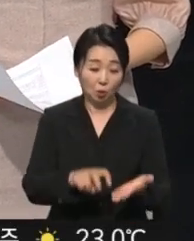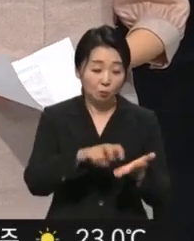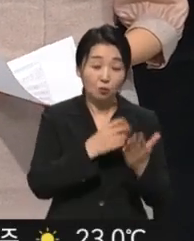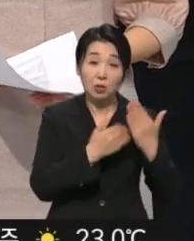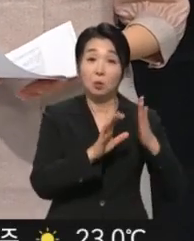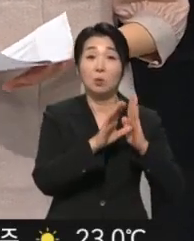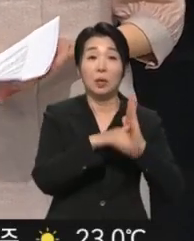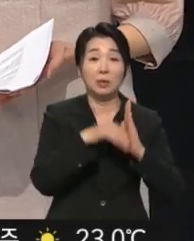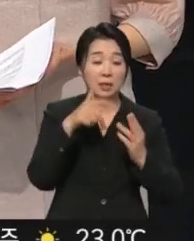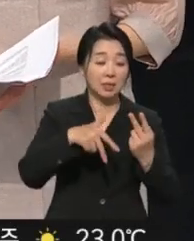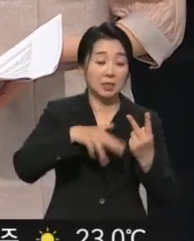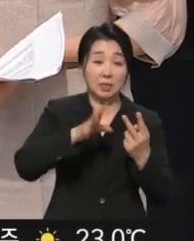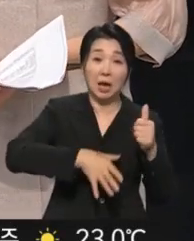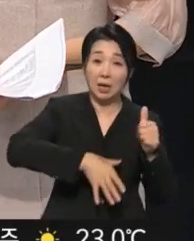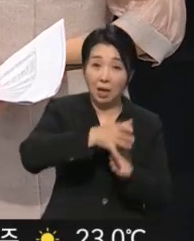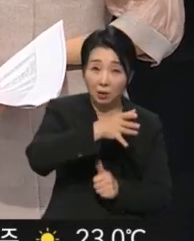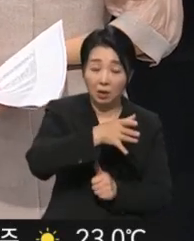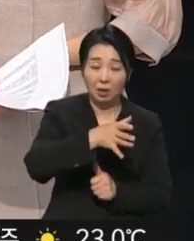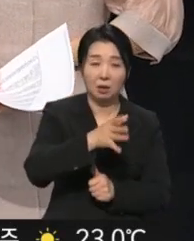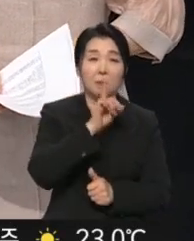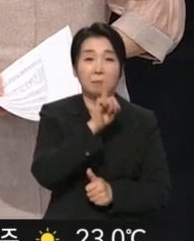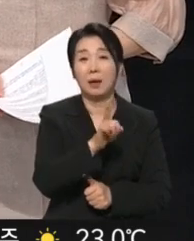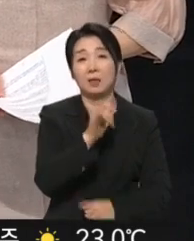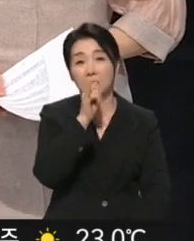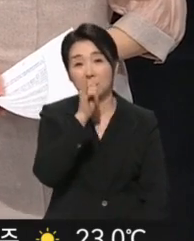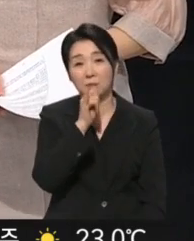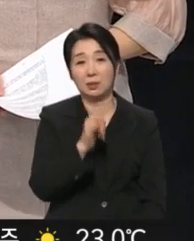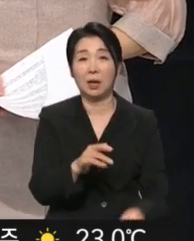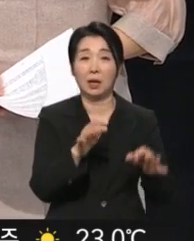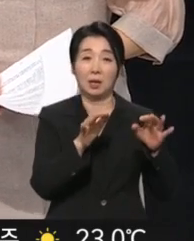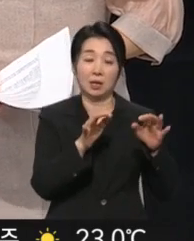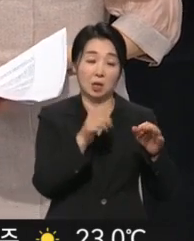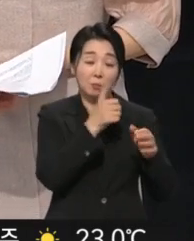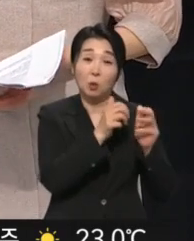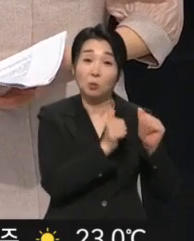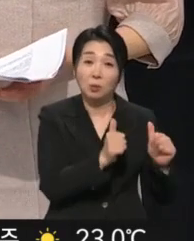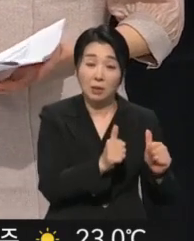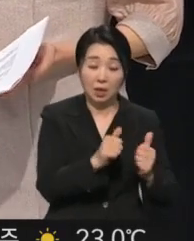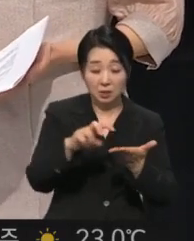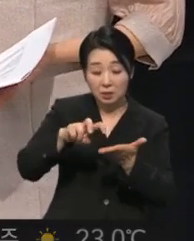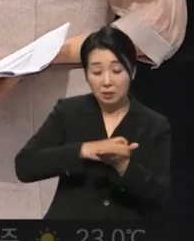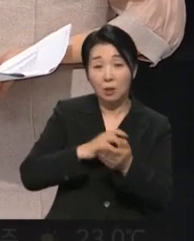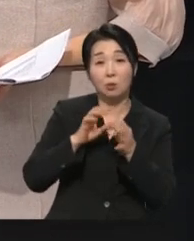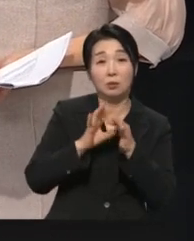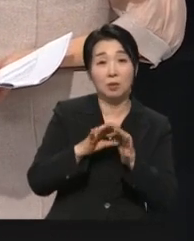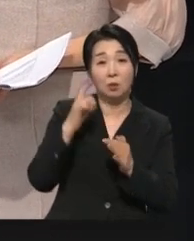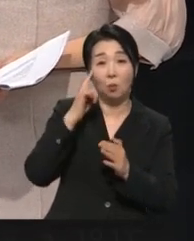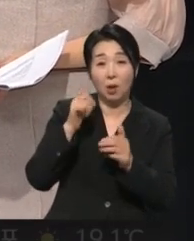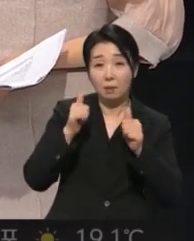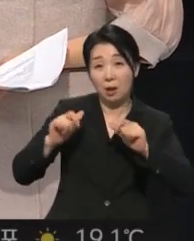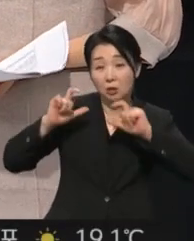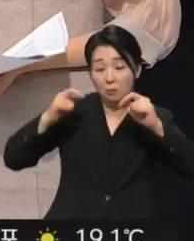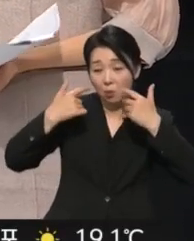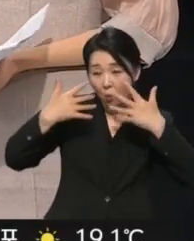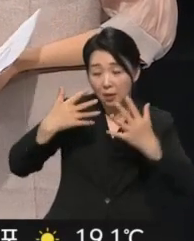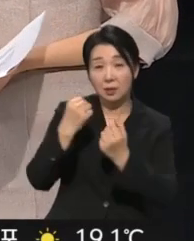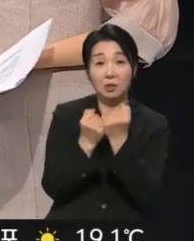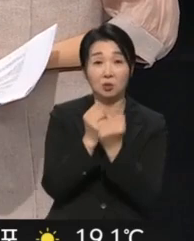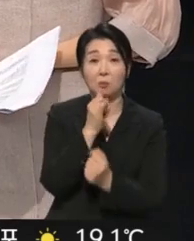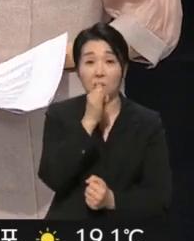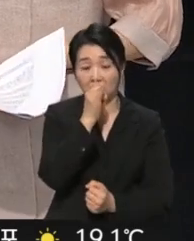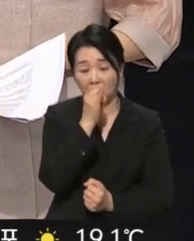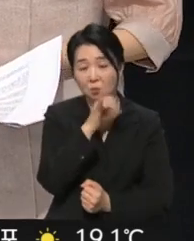당시에도 2차 가해 논란이 일었던 바 있습니다. 김재련 변호사는 해당 메시지에 대해서도 판결문이 명확하게 설명하고